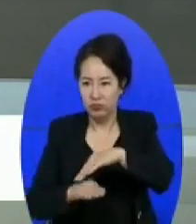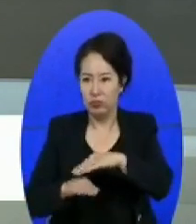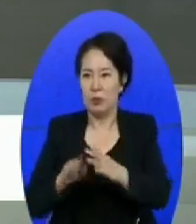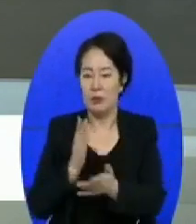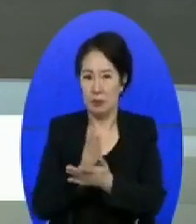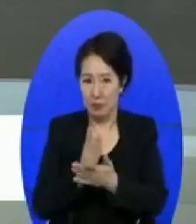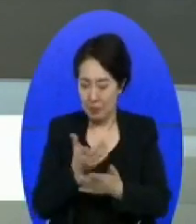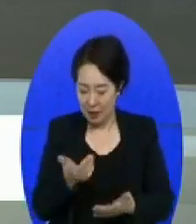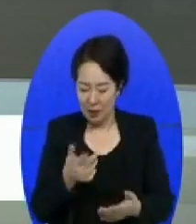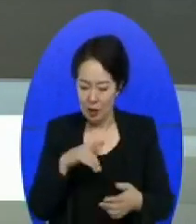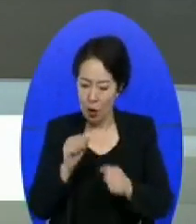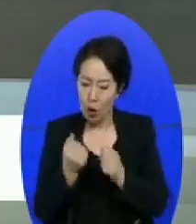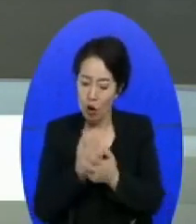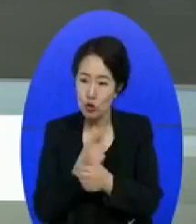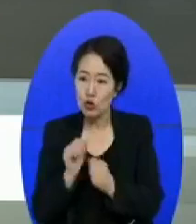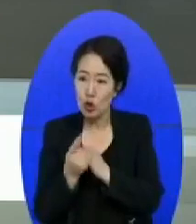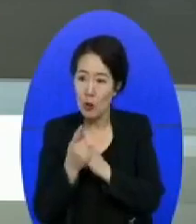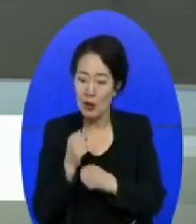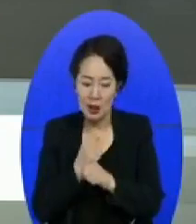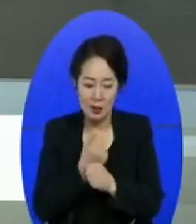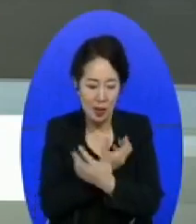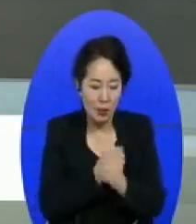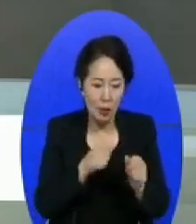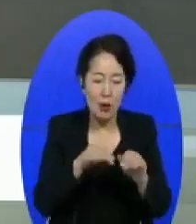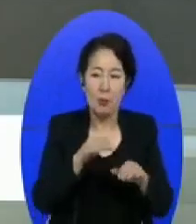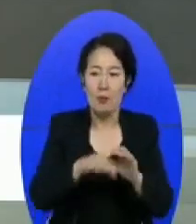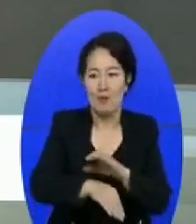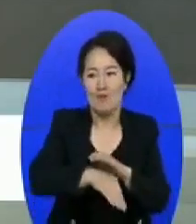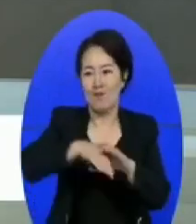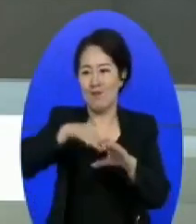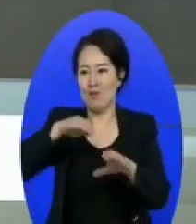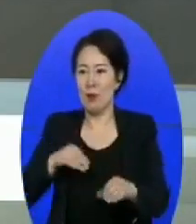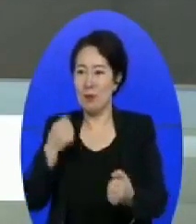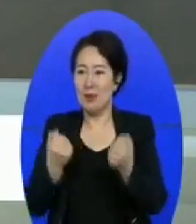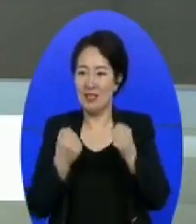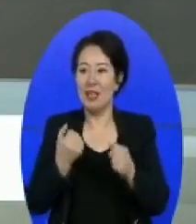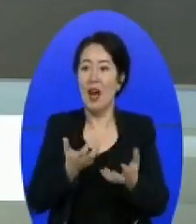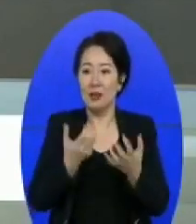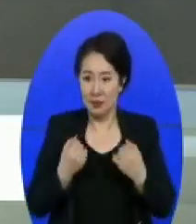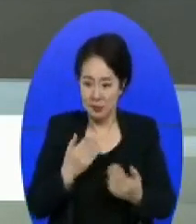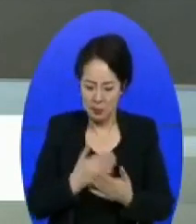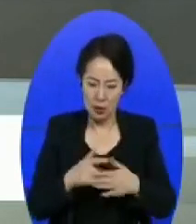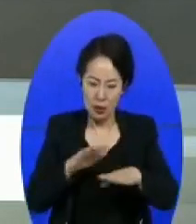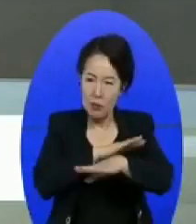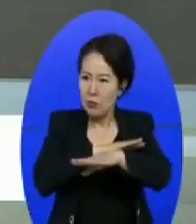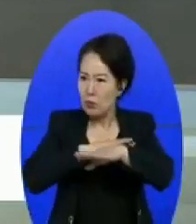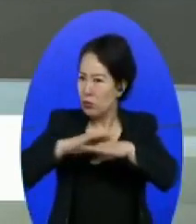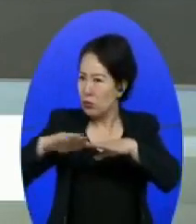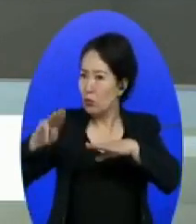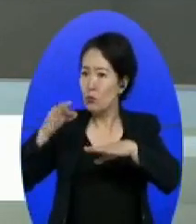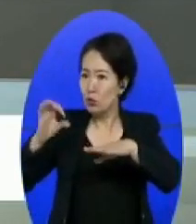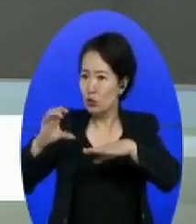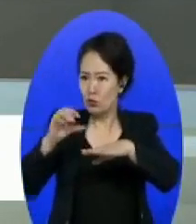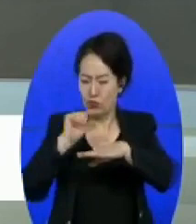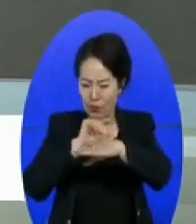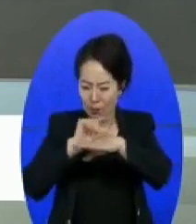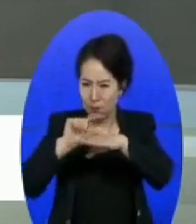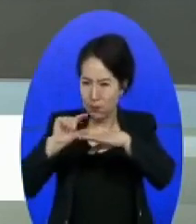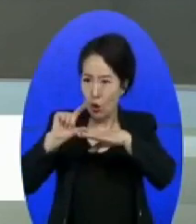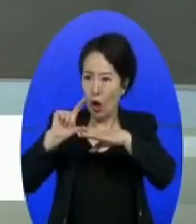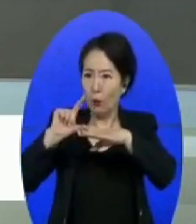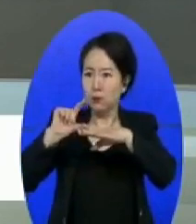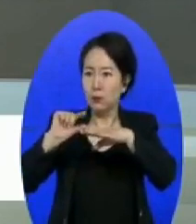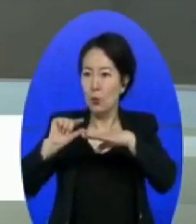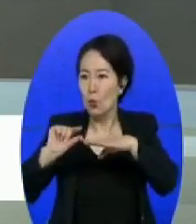аймгуудын онцгой эдлийн албан хаагчид автомашинуудыг гаргасан байгаа. За ихэнх гол мөрөн одоо нуур битүү мөсөн бүрхүүлтэй болсон. хэдий ч үсний